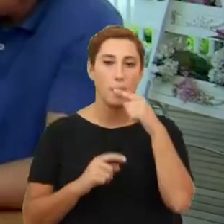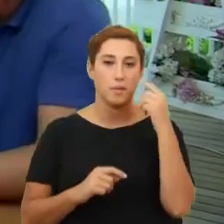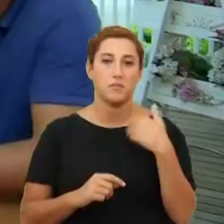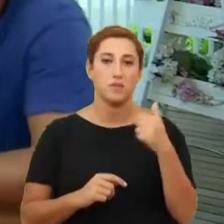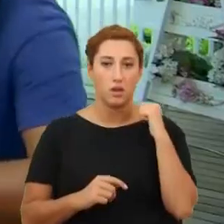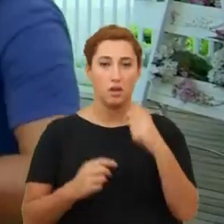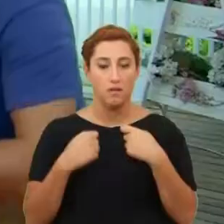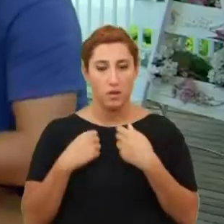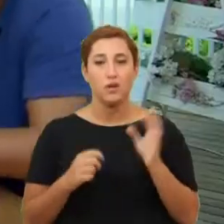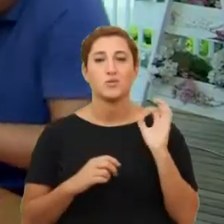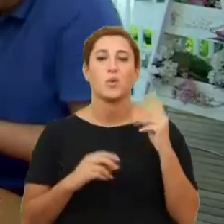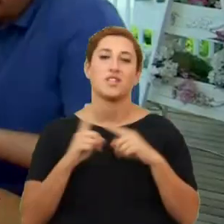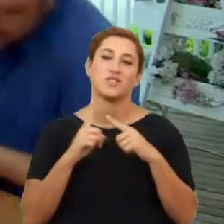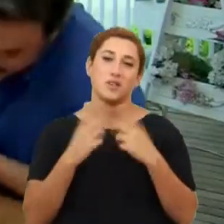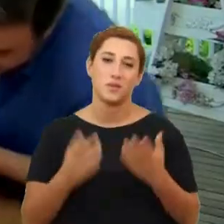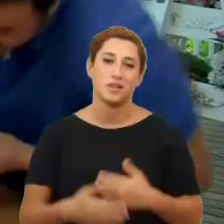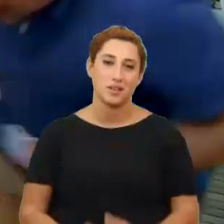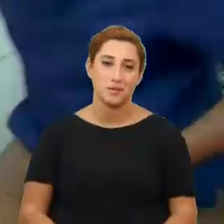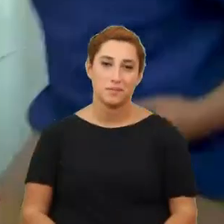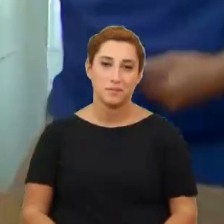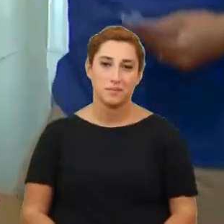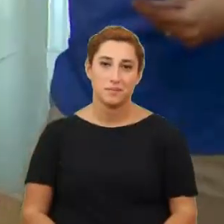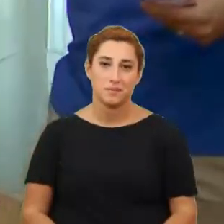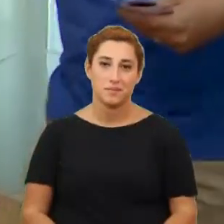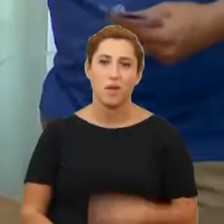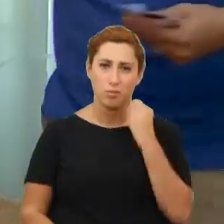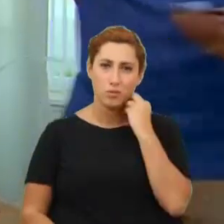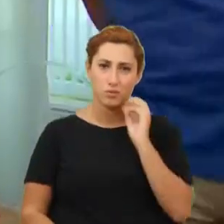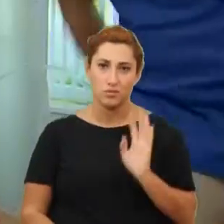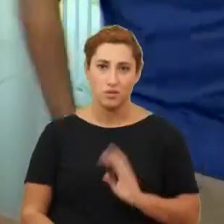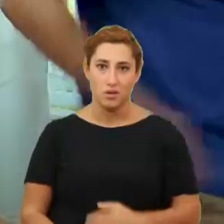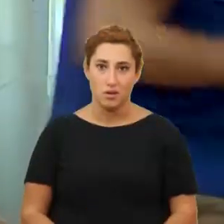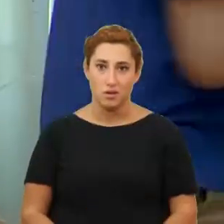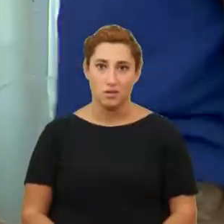bize geri verir mi? Çok teşekkür ederim. Borç.